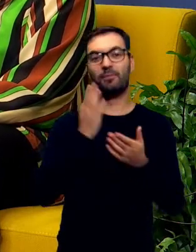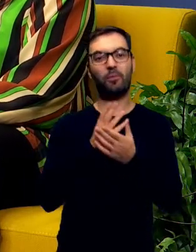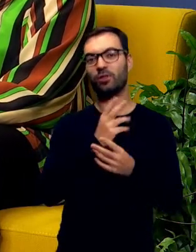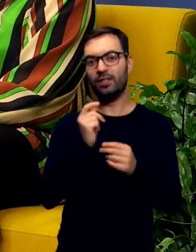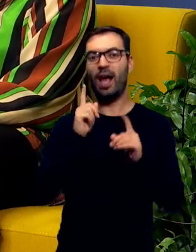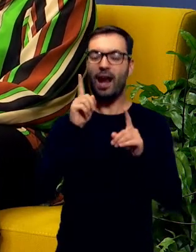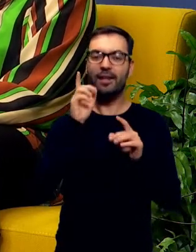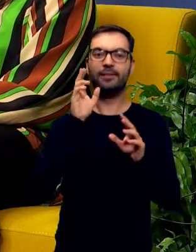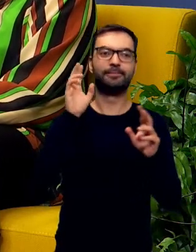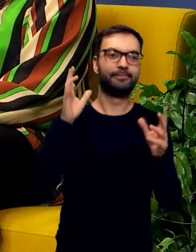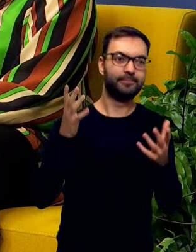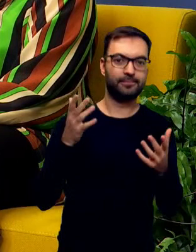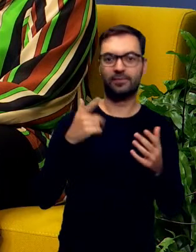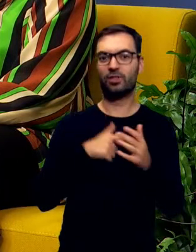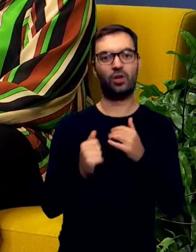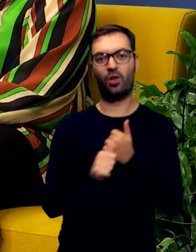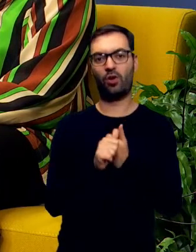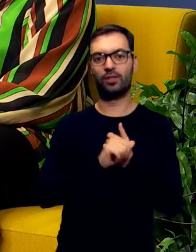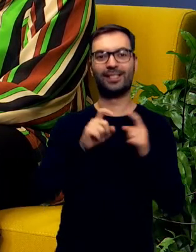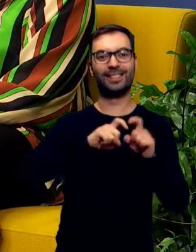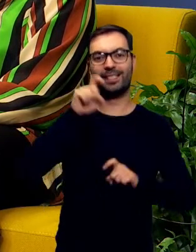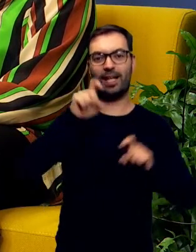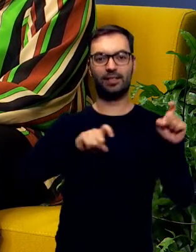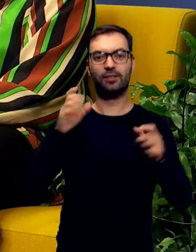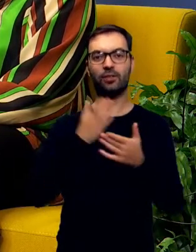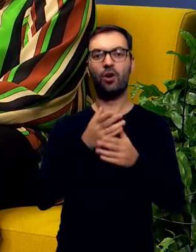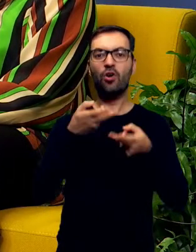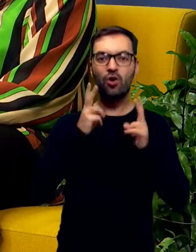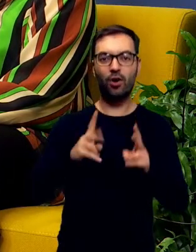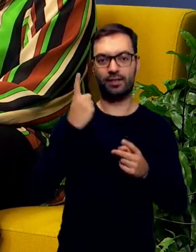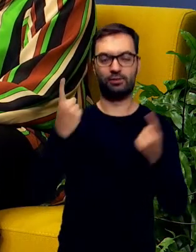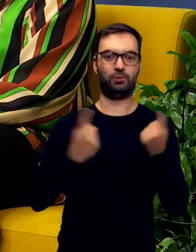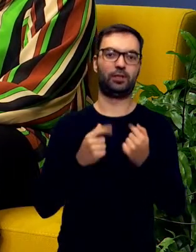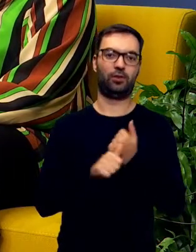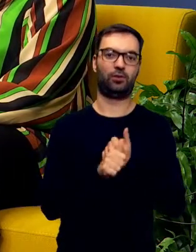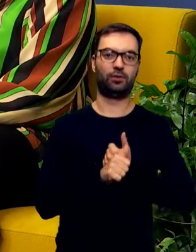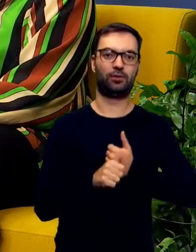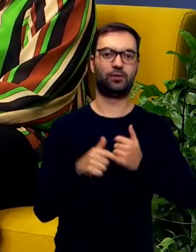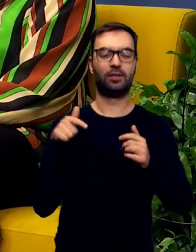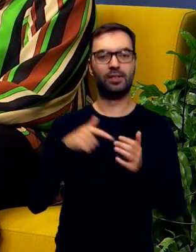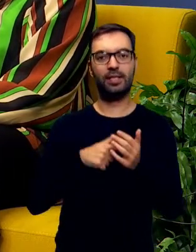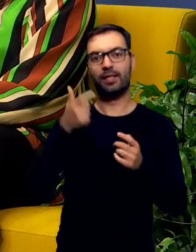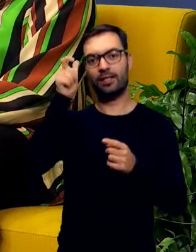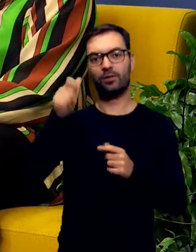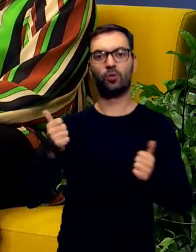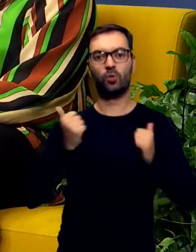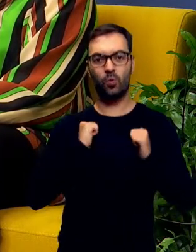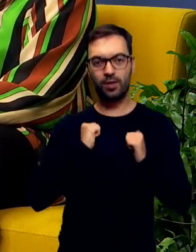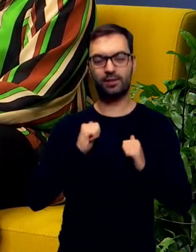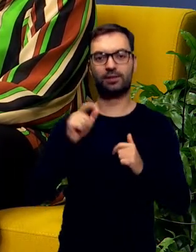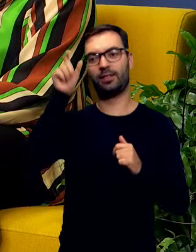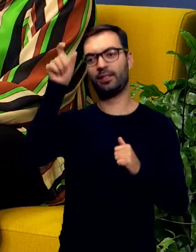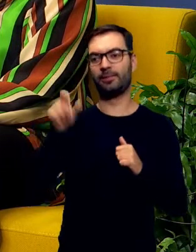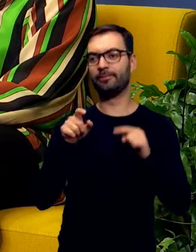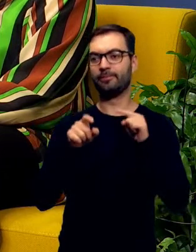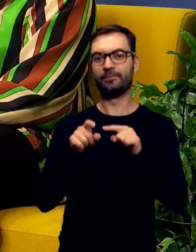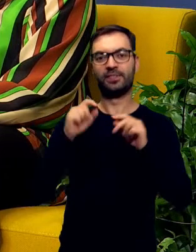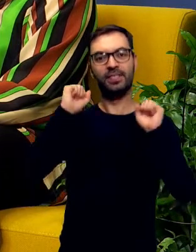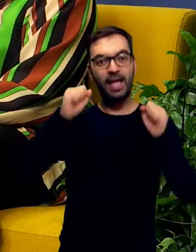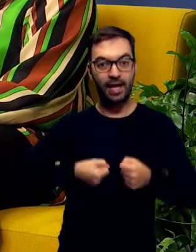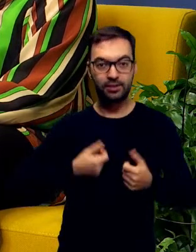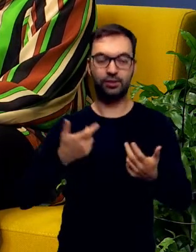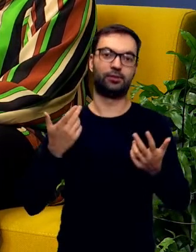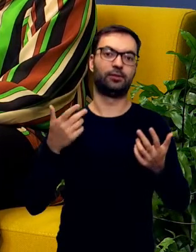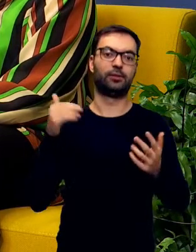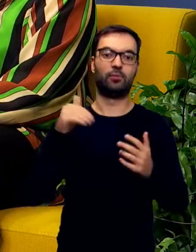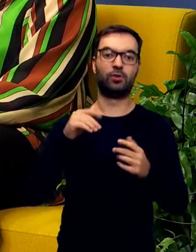no ale przecież nie chodzi tutaj o statystykę, tylko o ten konkretny przypadek. Tego turysty, tego narciarza,